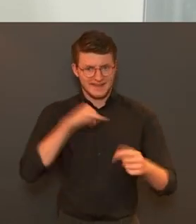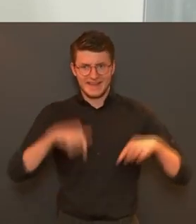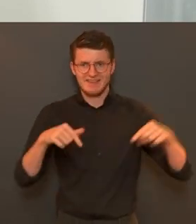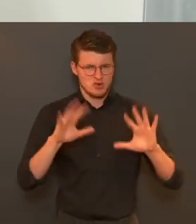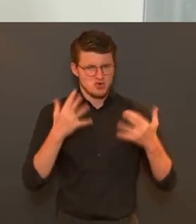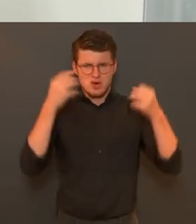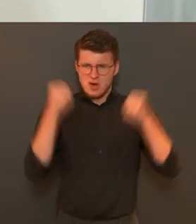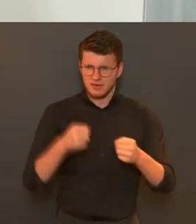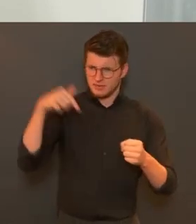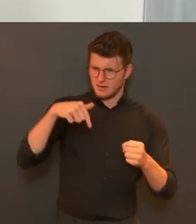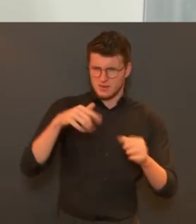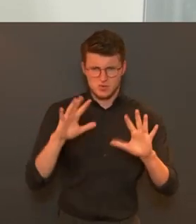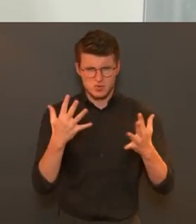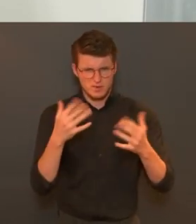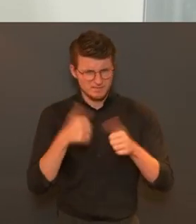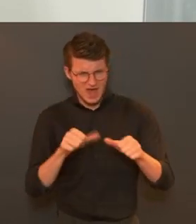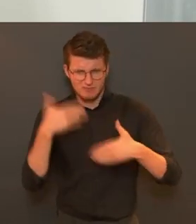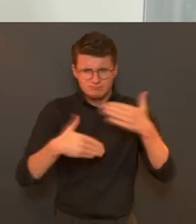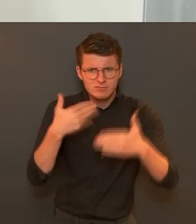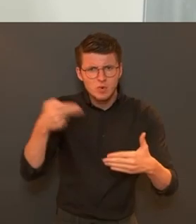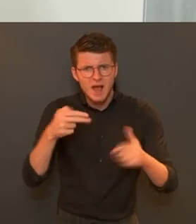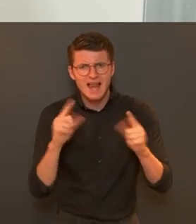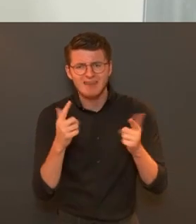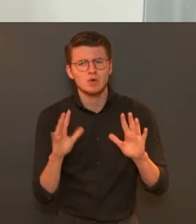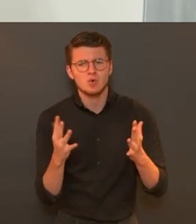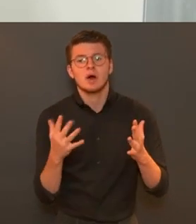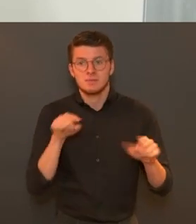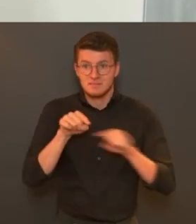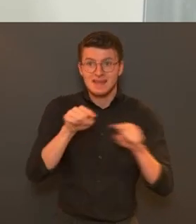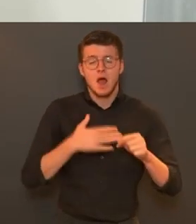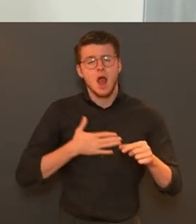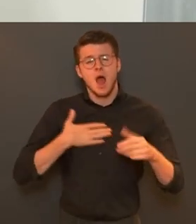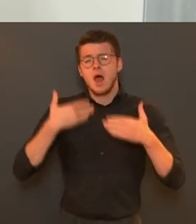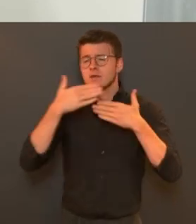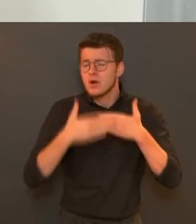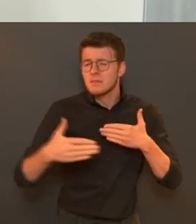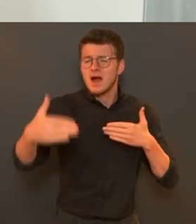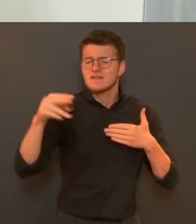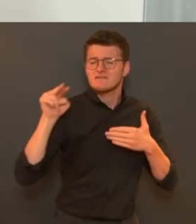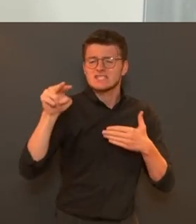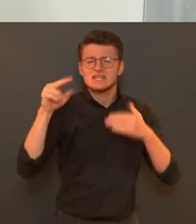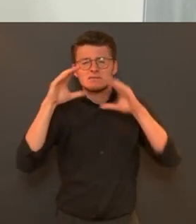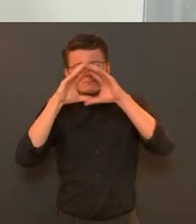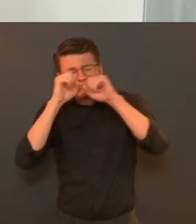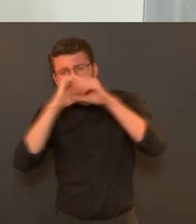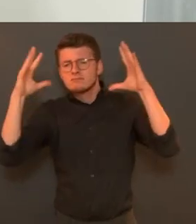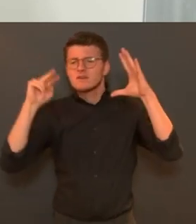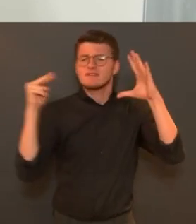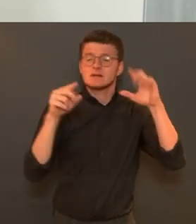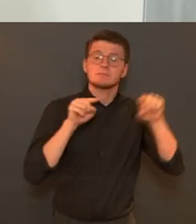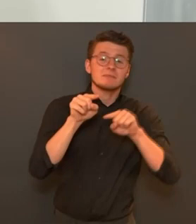ayant le coronavirus parmi nous? Il s'agit ici de développer une vision à long terme, une